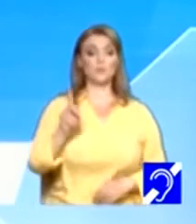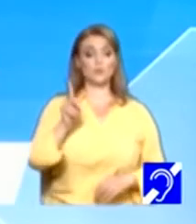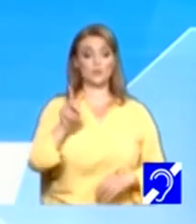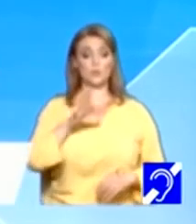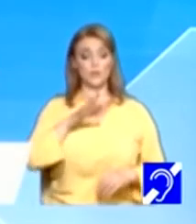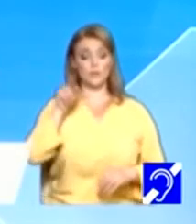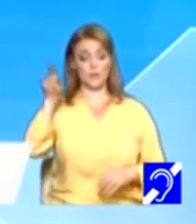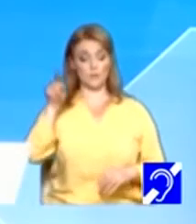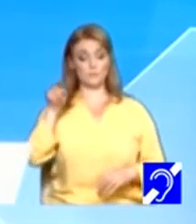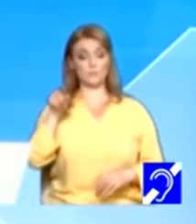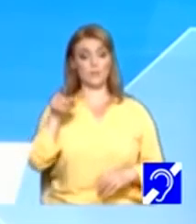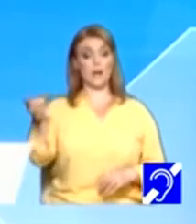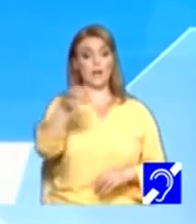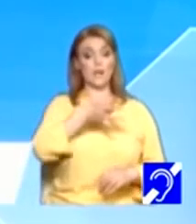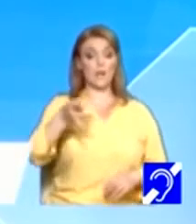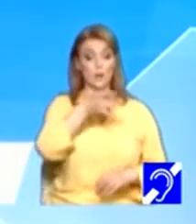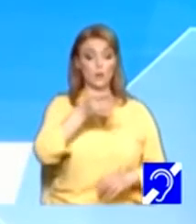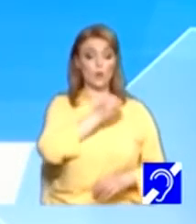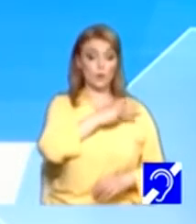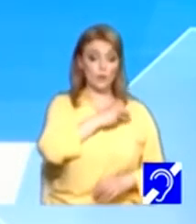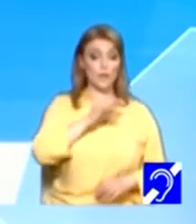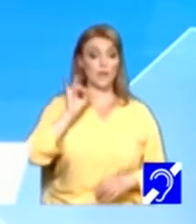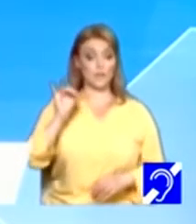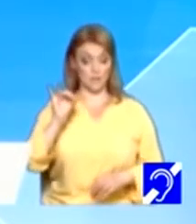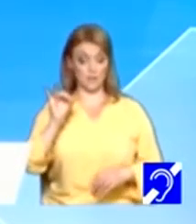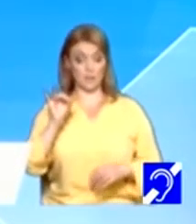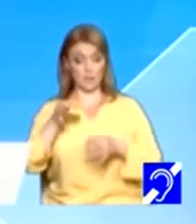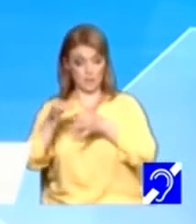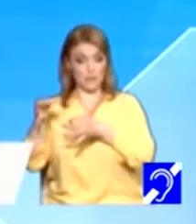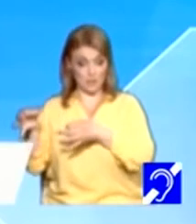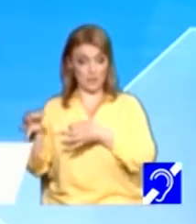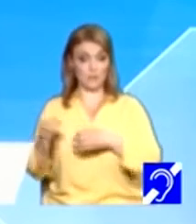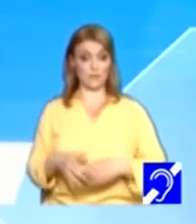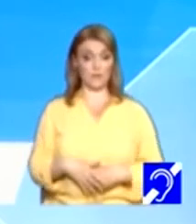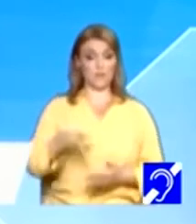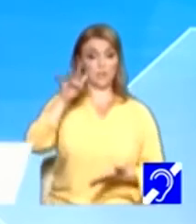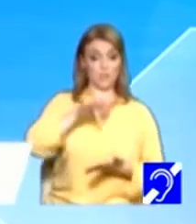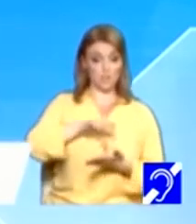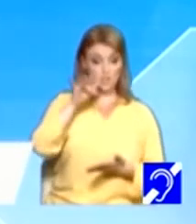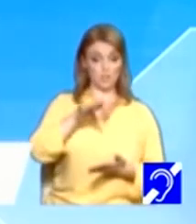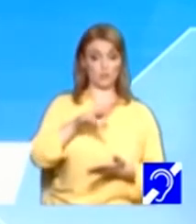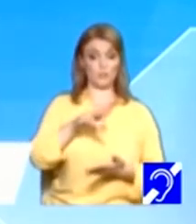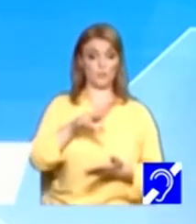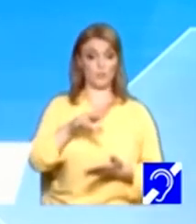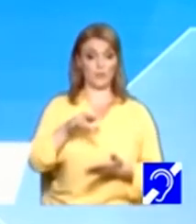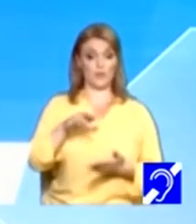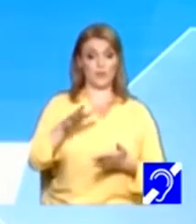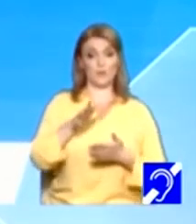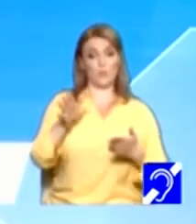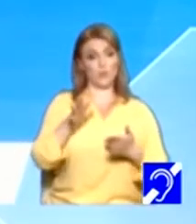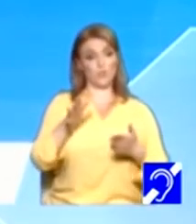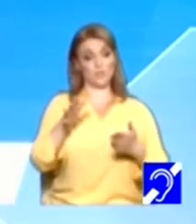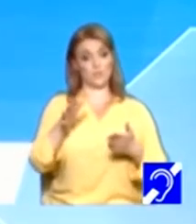fiți atenți, raionul Orhei și municipiul Orhei, fiind din zona centru, este foarte sensibil la mesajul mai național,